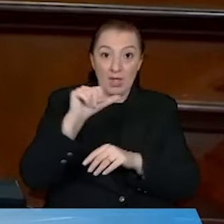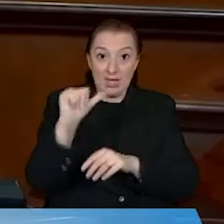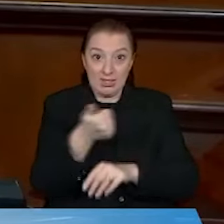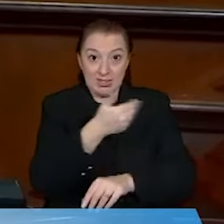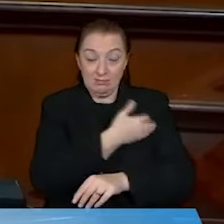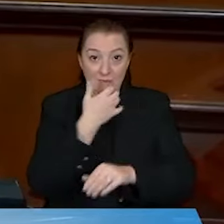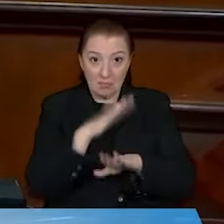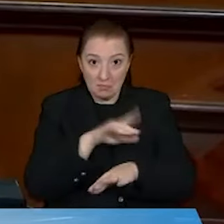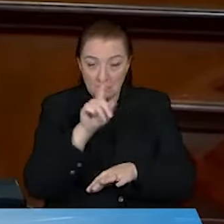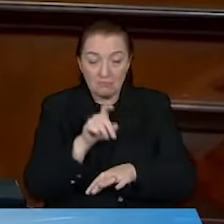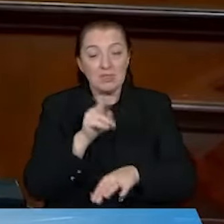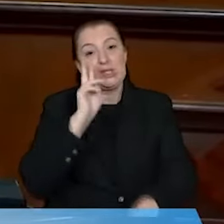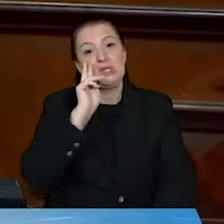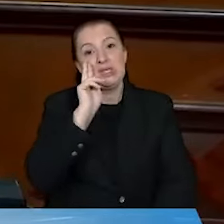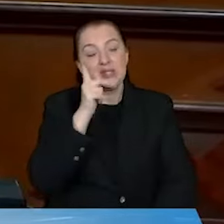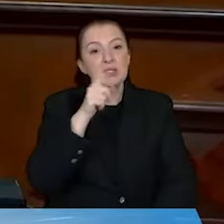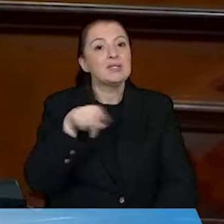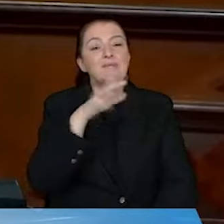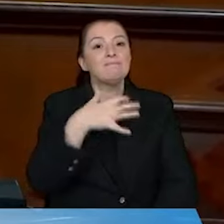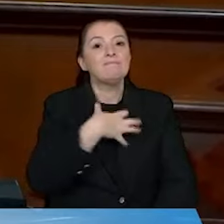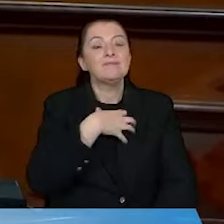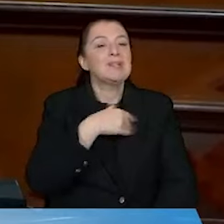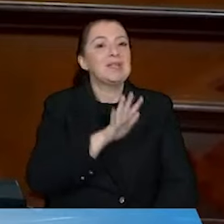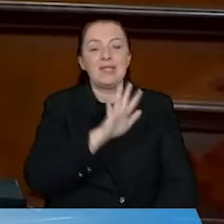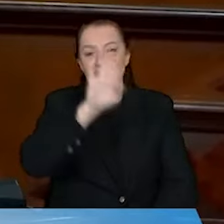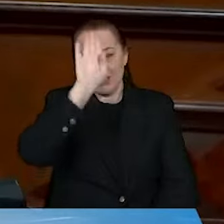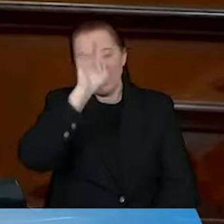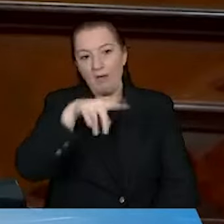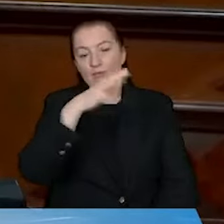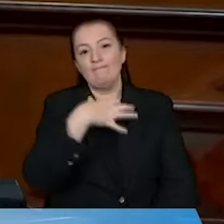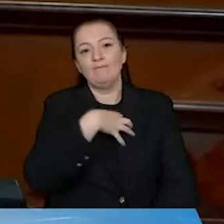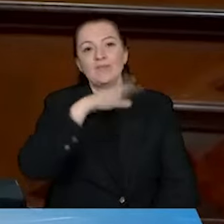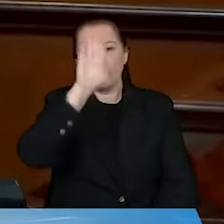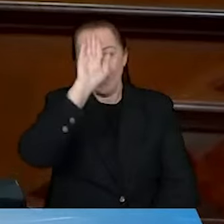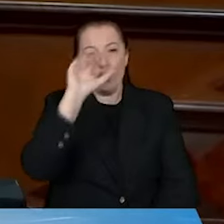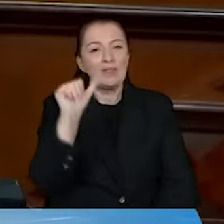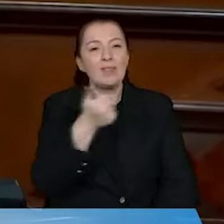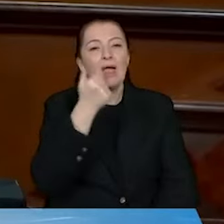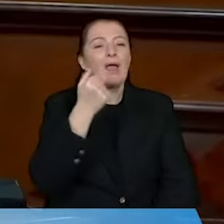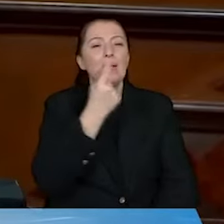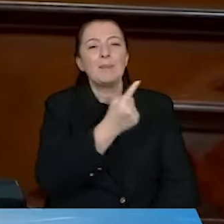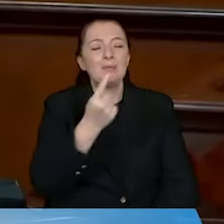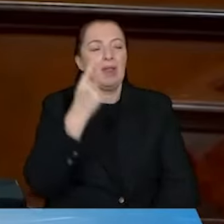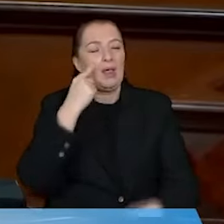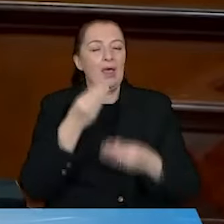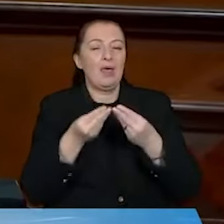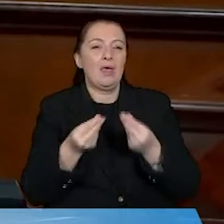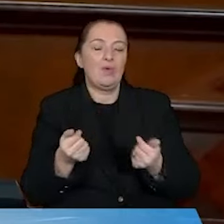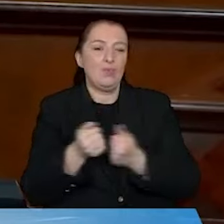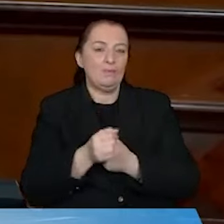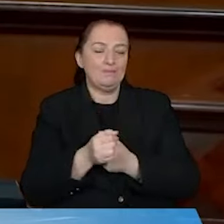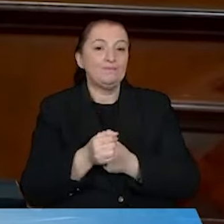Yazık, gerçekten yazık. Bu kurumlar sizin de değil, İstanbullunun kurumları. İstanbul'un değerleri bir bir eriyor maalesef. Çok